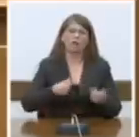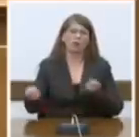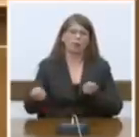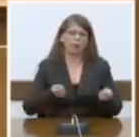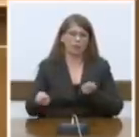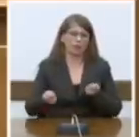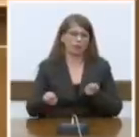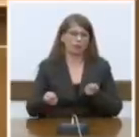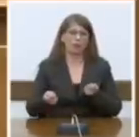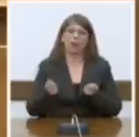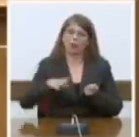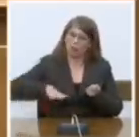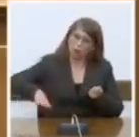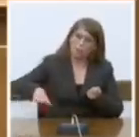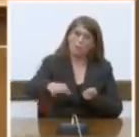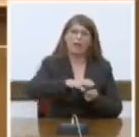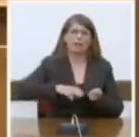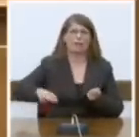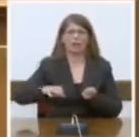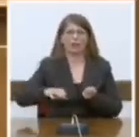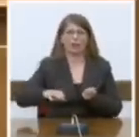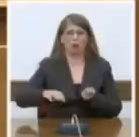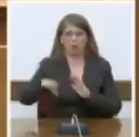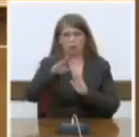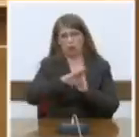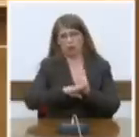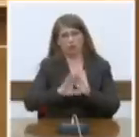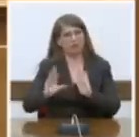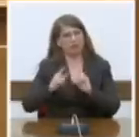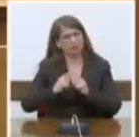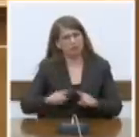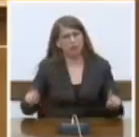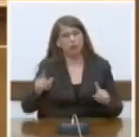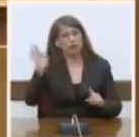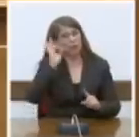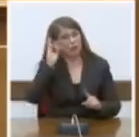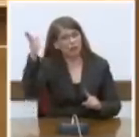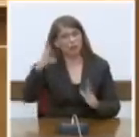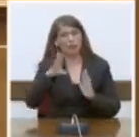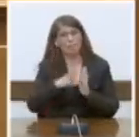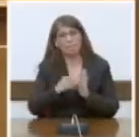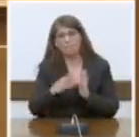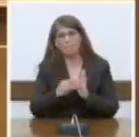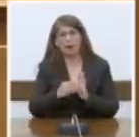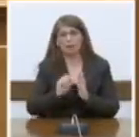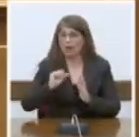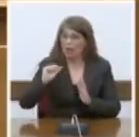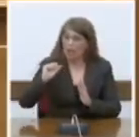κοινοτισμό, για τον περιφερειακό χωροταξικό προγραμματισμό. Δεν σας φαίνεται περίεργο το ότι η Θεσσαλονίκη, παραδείγματος χάρη, είναι